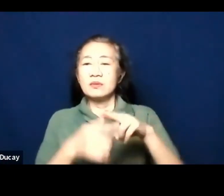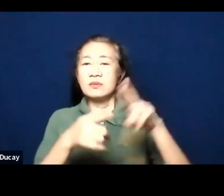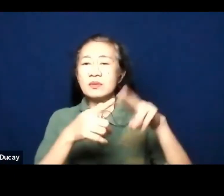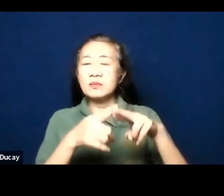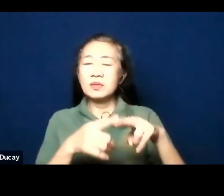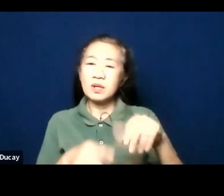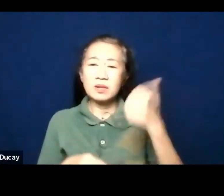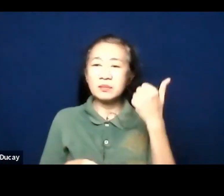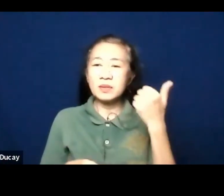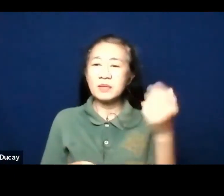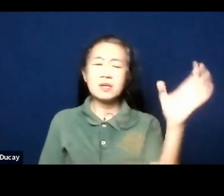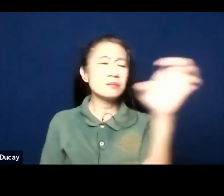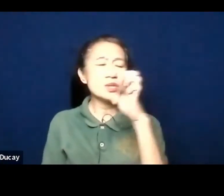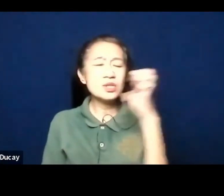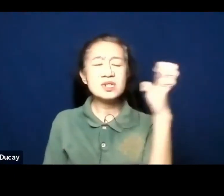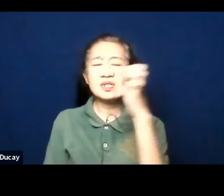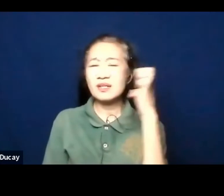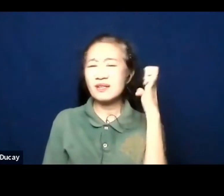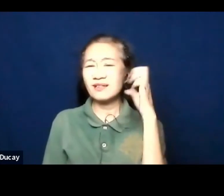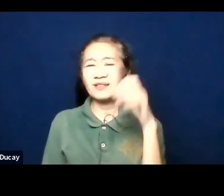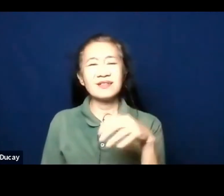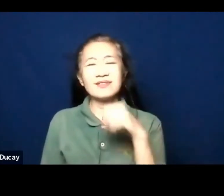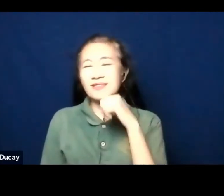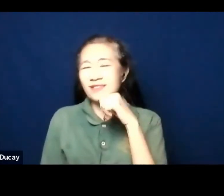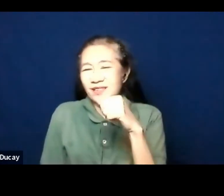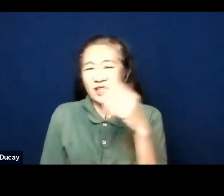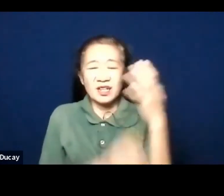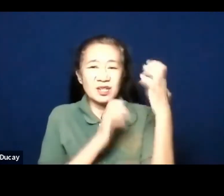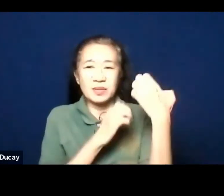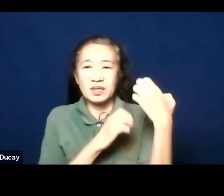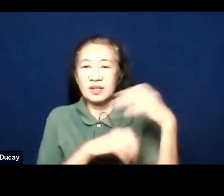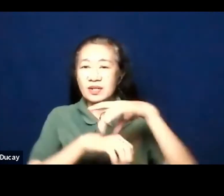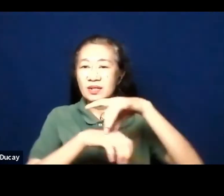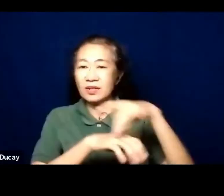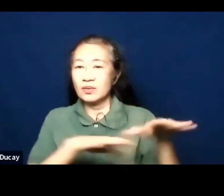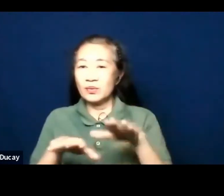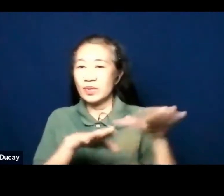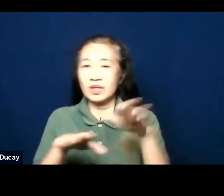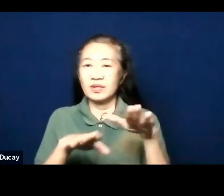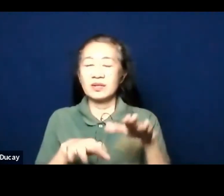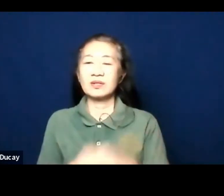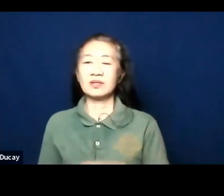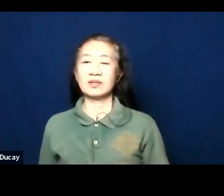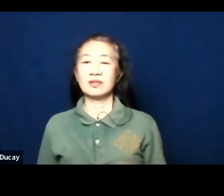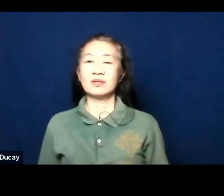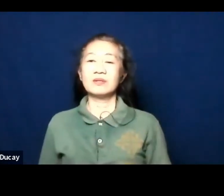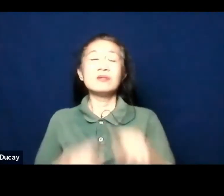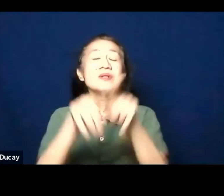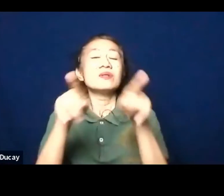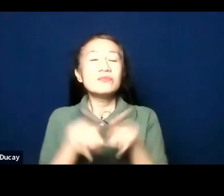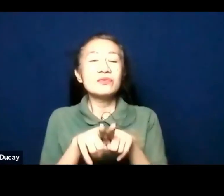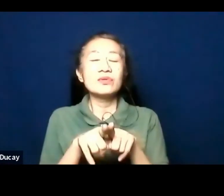May iba pang mga emergency na hindi natin talaga inaasahan, lindol, diba? Earthquake. And of